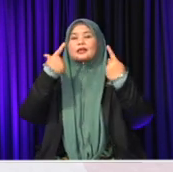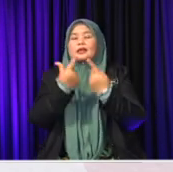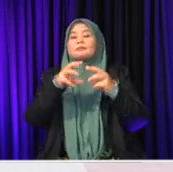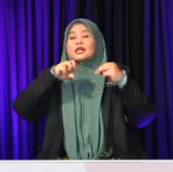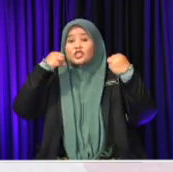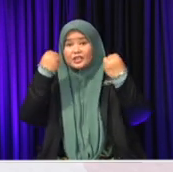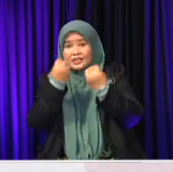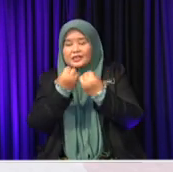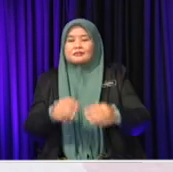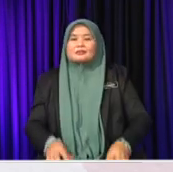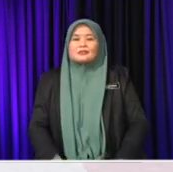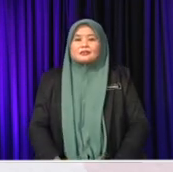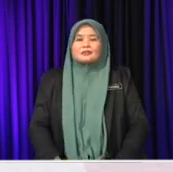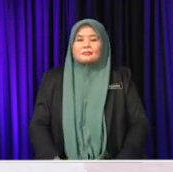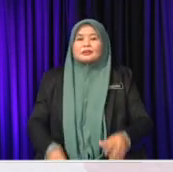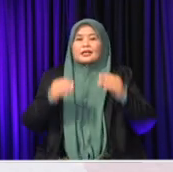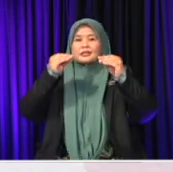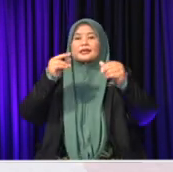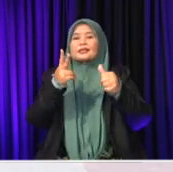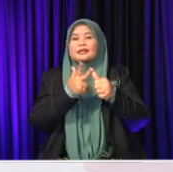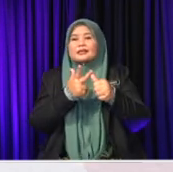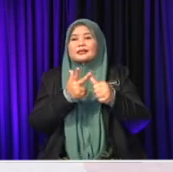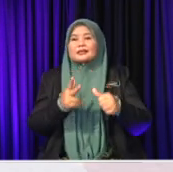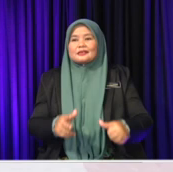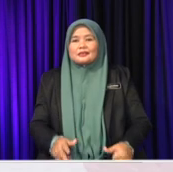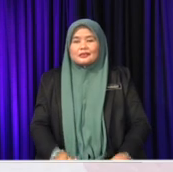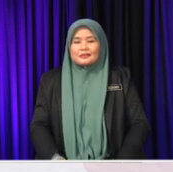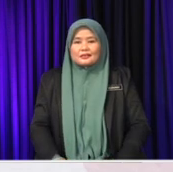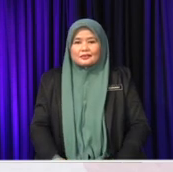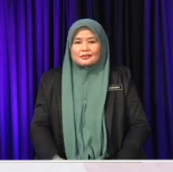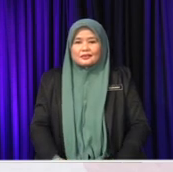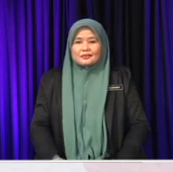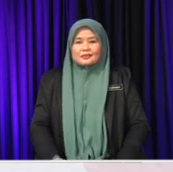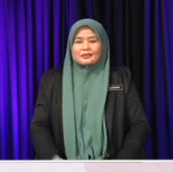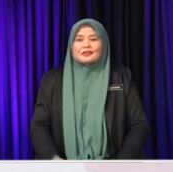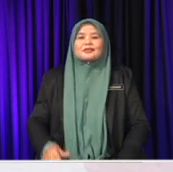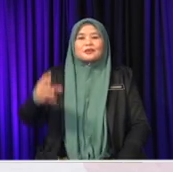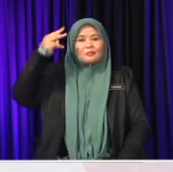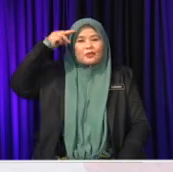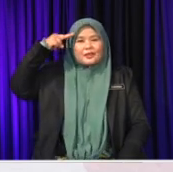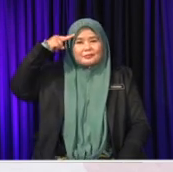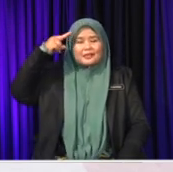dan seterusnya pengajaran yang ketiga Saya pernah mencoba pengajaran yang ketiga